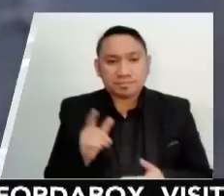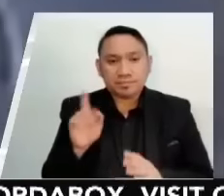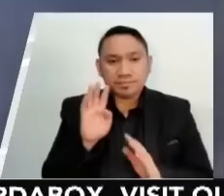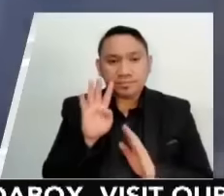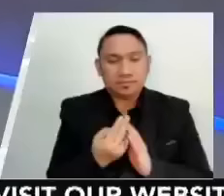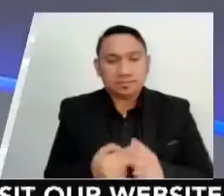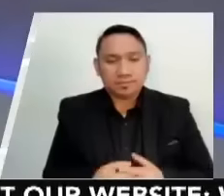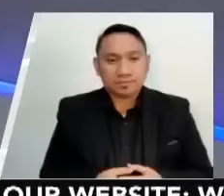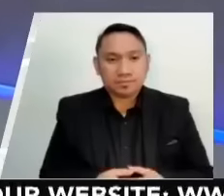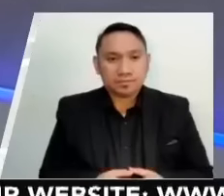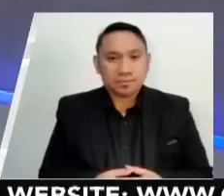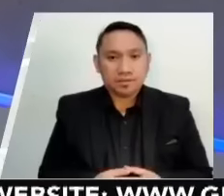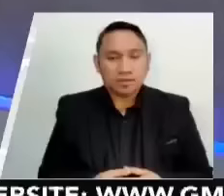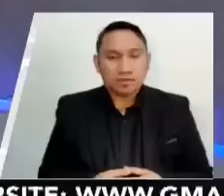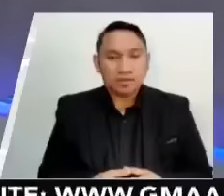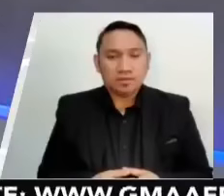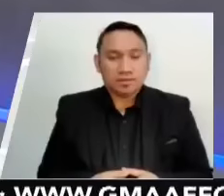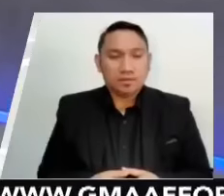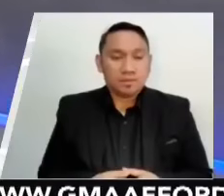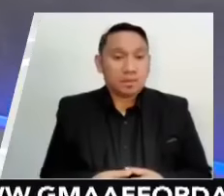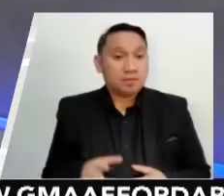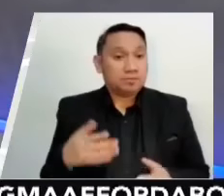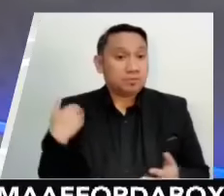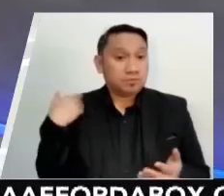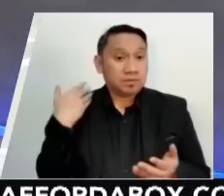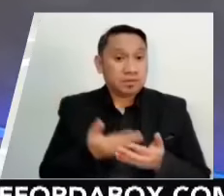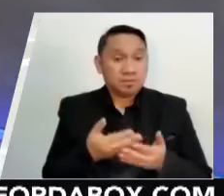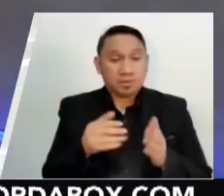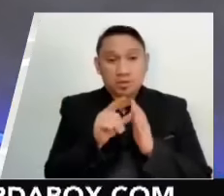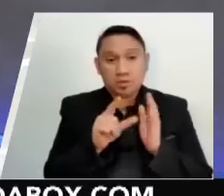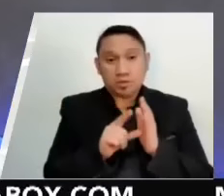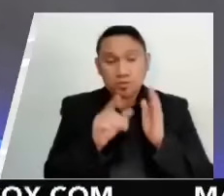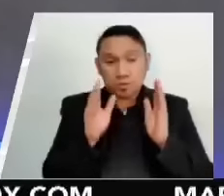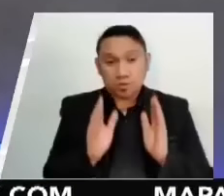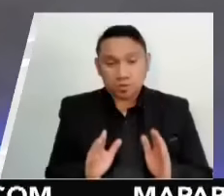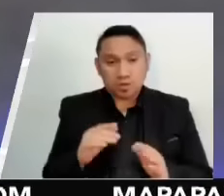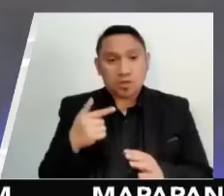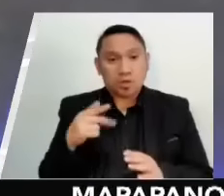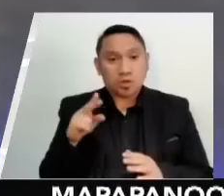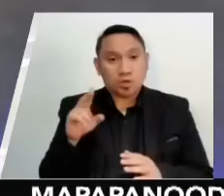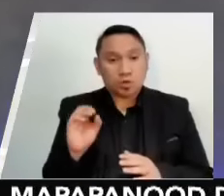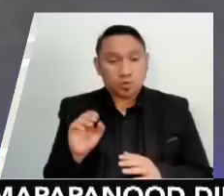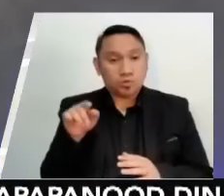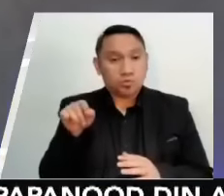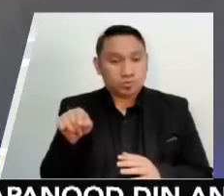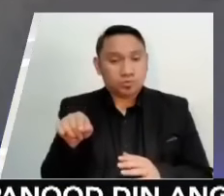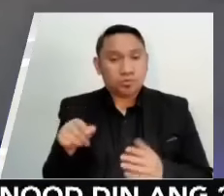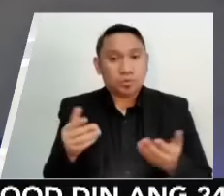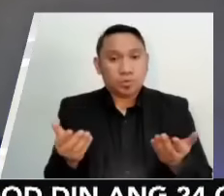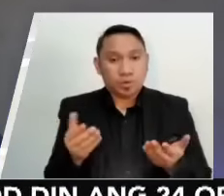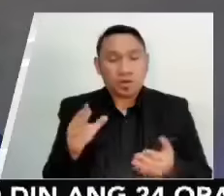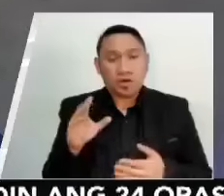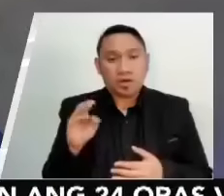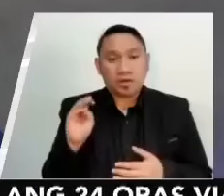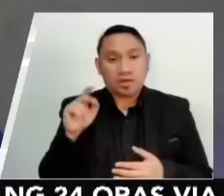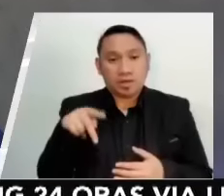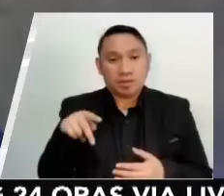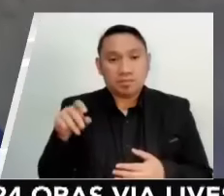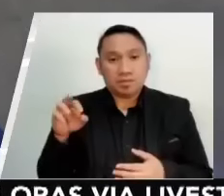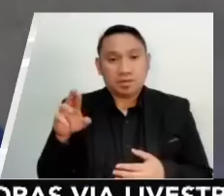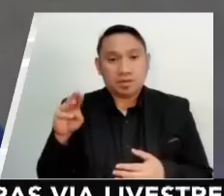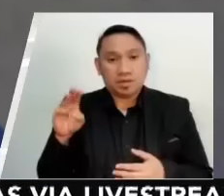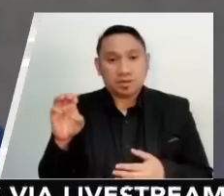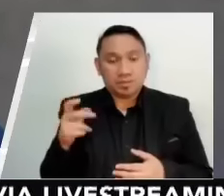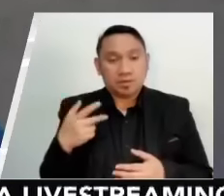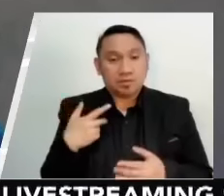oras. Dumating kanina, abogado ni Dismissed Mayor Alice Guo sa PNP Custodial Center sa Camp Crame, Quezon City, kung saan siya